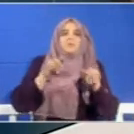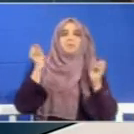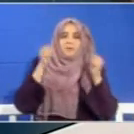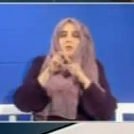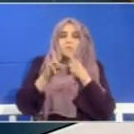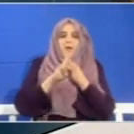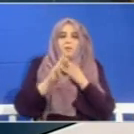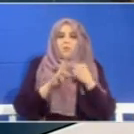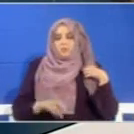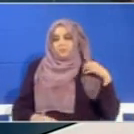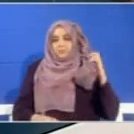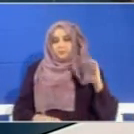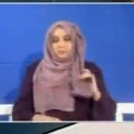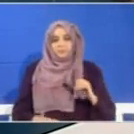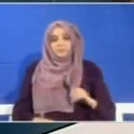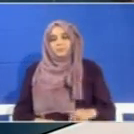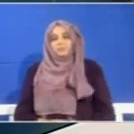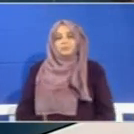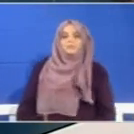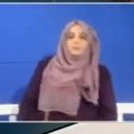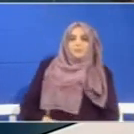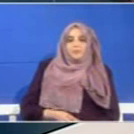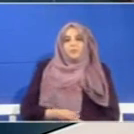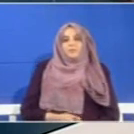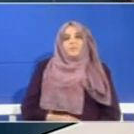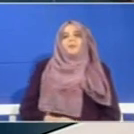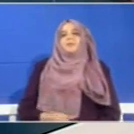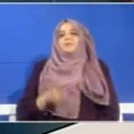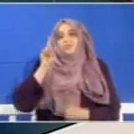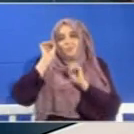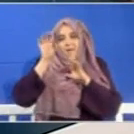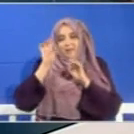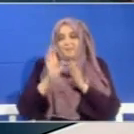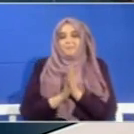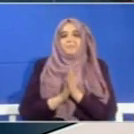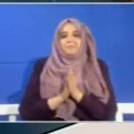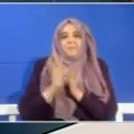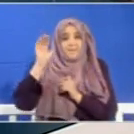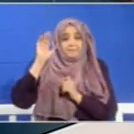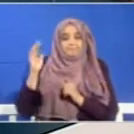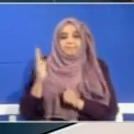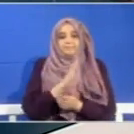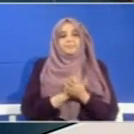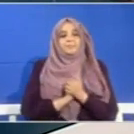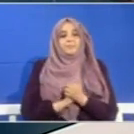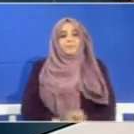نجاوبك. يجاوبك سيدنا الشيخ ان شاء الله سيدتي ام لجين من سطيف. بارك الله فيك. شكرا. بعد قليل نزيد